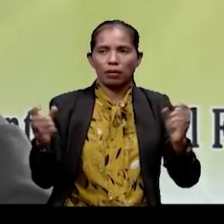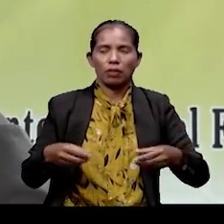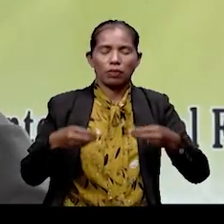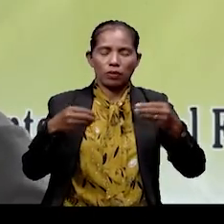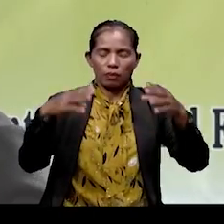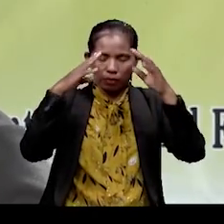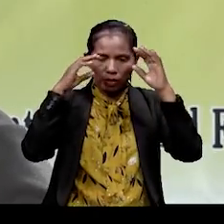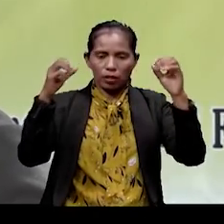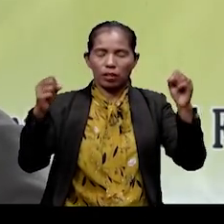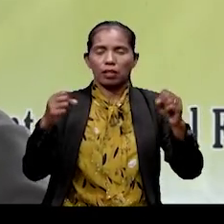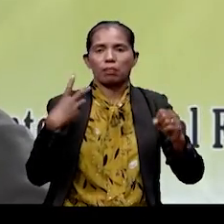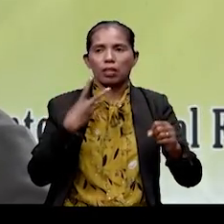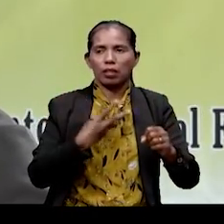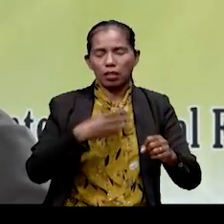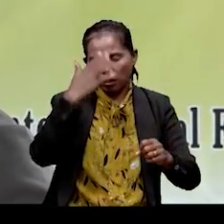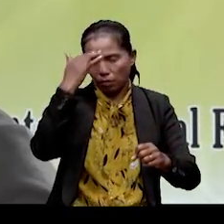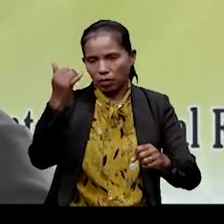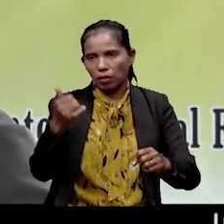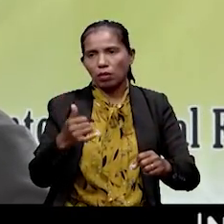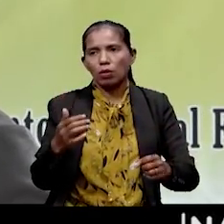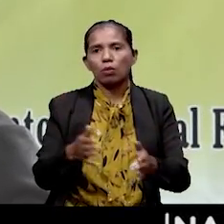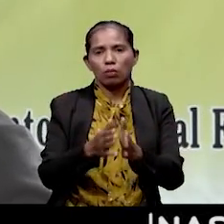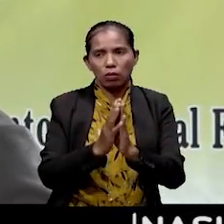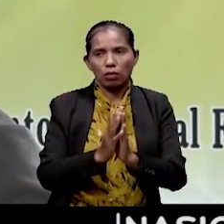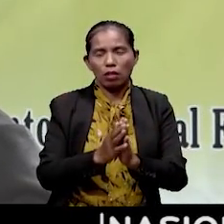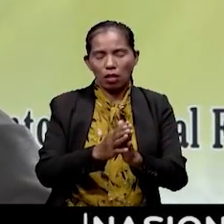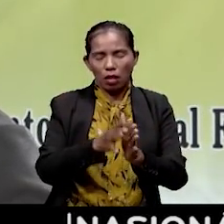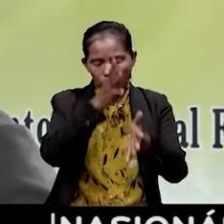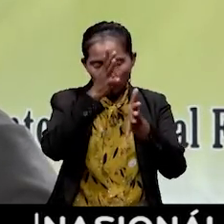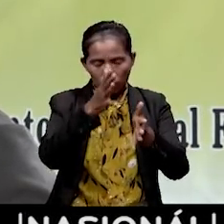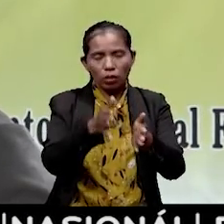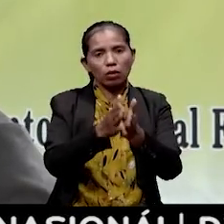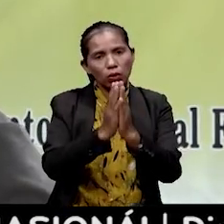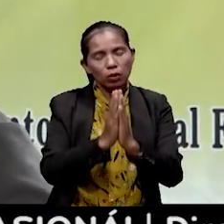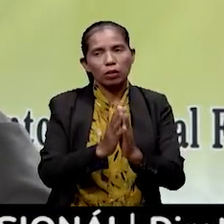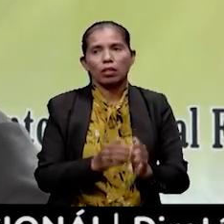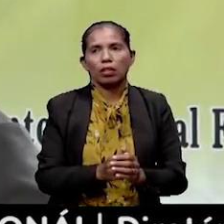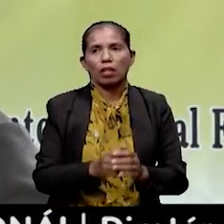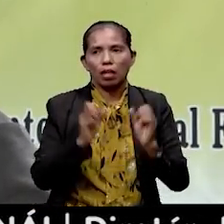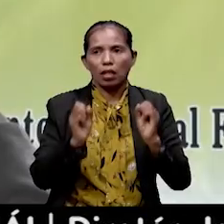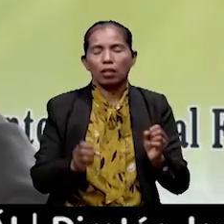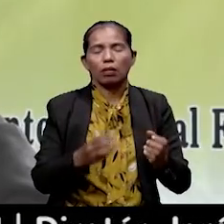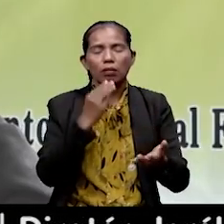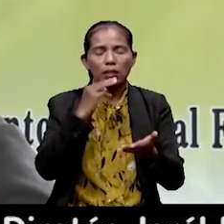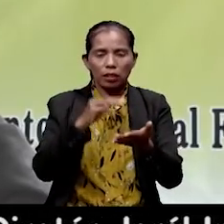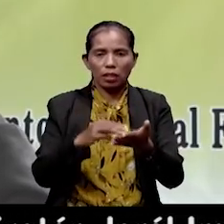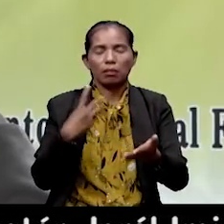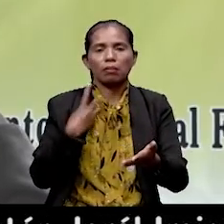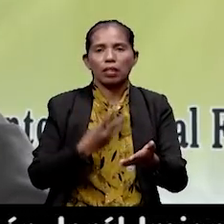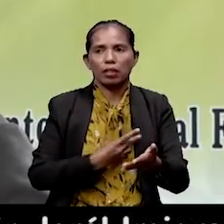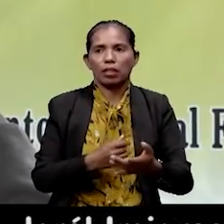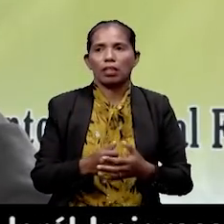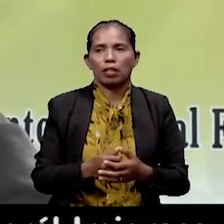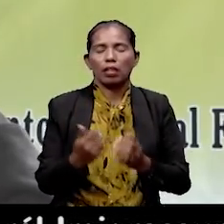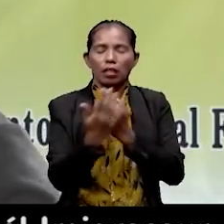baite tamba sama ka vos ira vote no se husu benza ba malu ka avo sira akar pasa det mensaje ni de baita de hankata